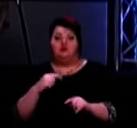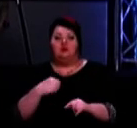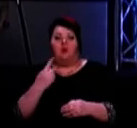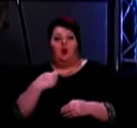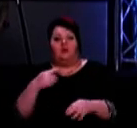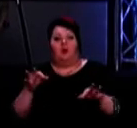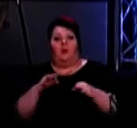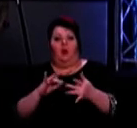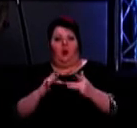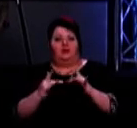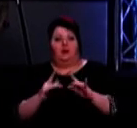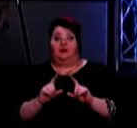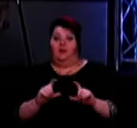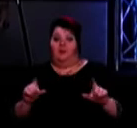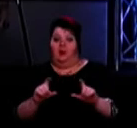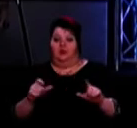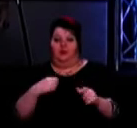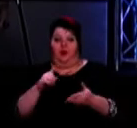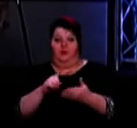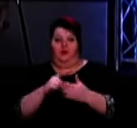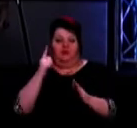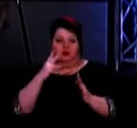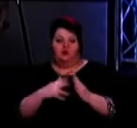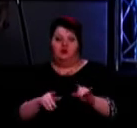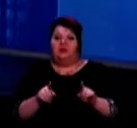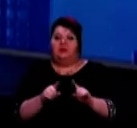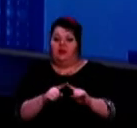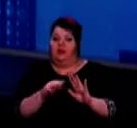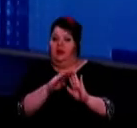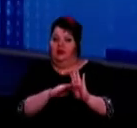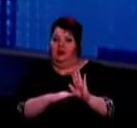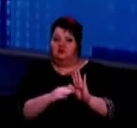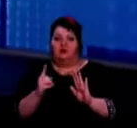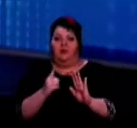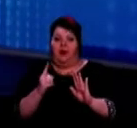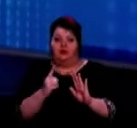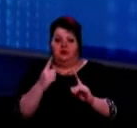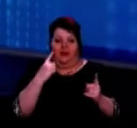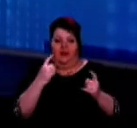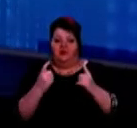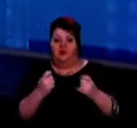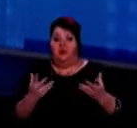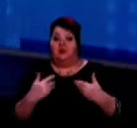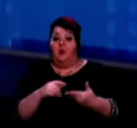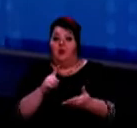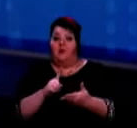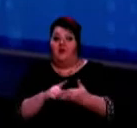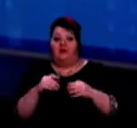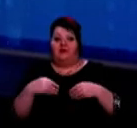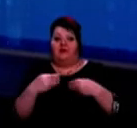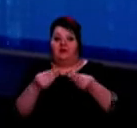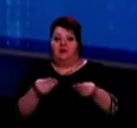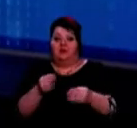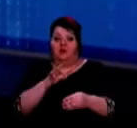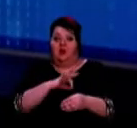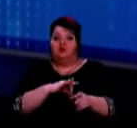про інтернет-магазин? Ми повинні розуміти такі речі. Перш за все, інформація, яку ми повинні надати